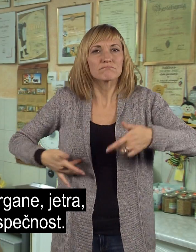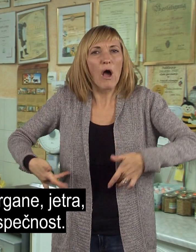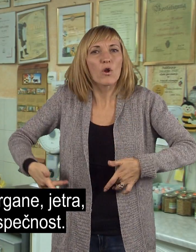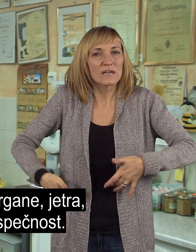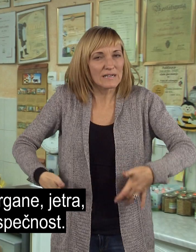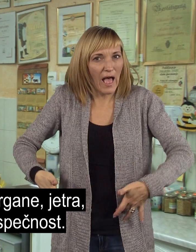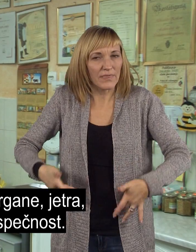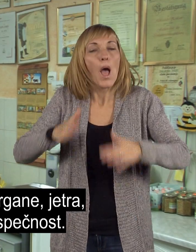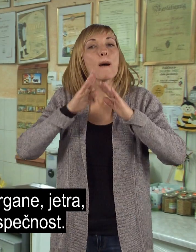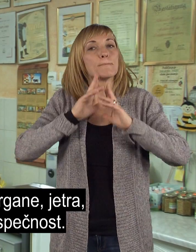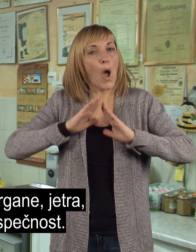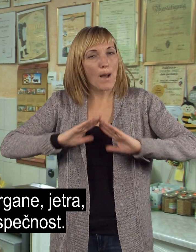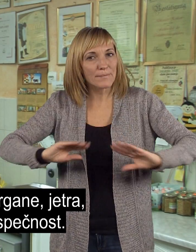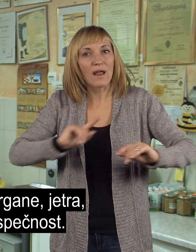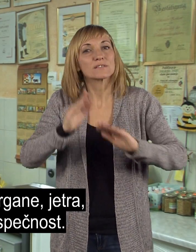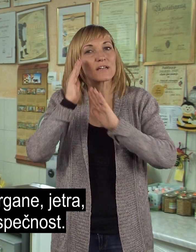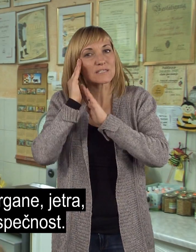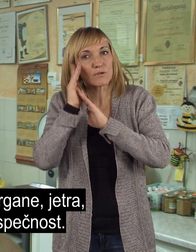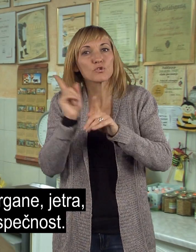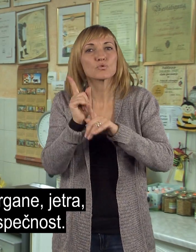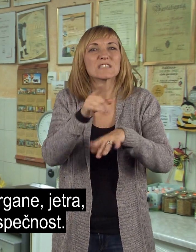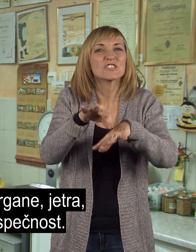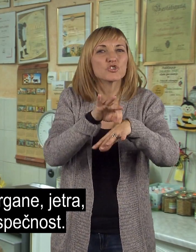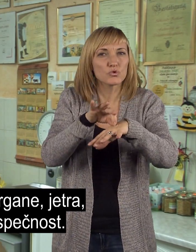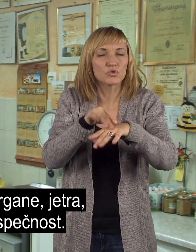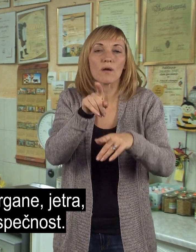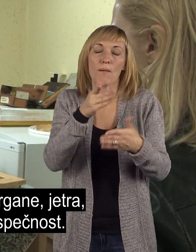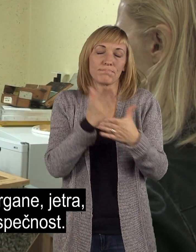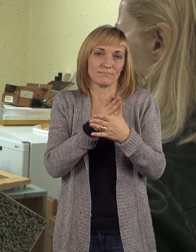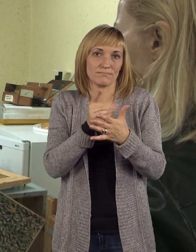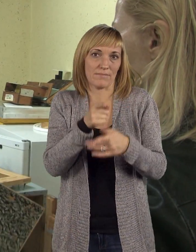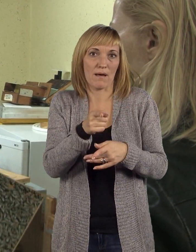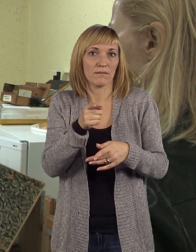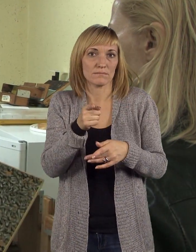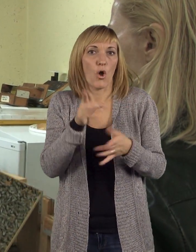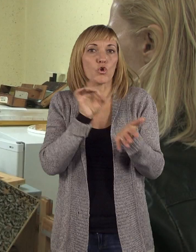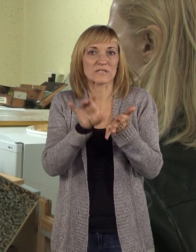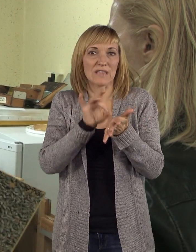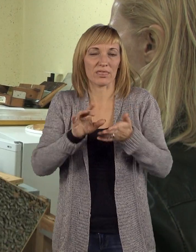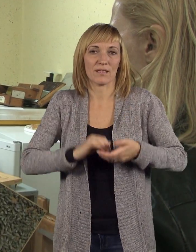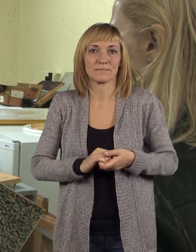jetra, žolč, pomirja, za nespečne in tudi za živčne bolnike je, ker pomirja.